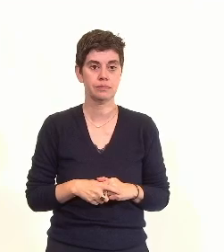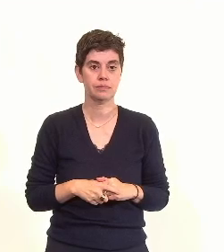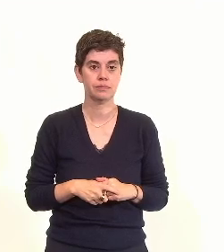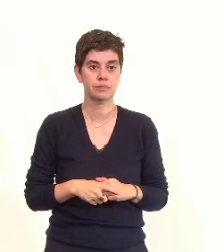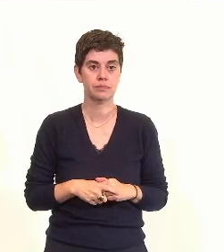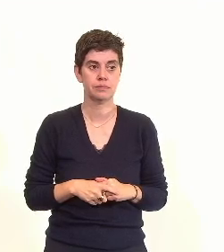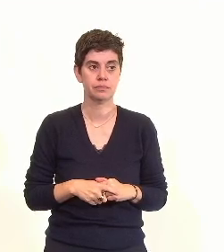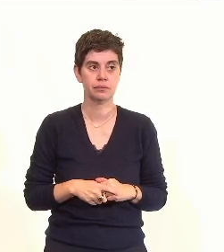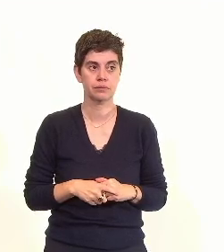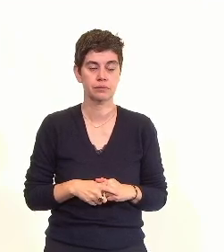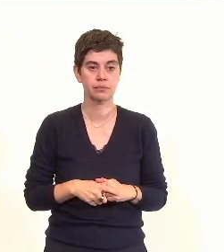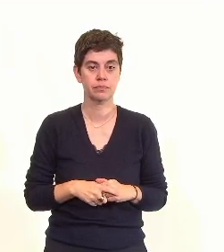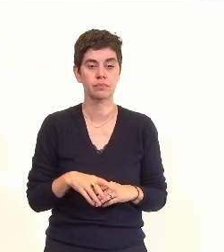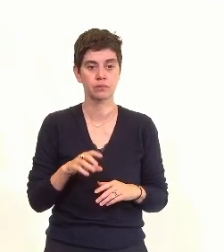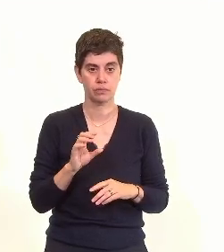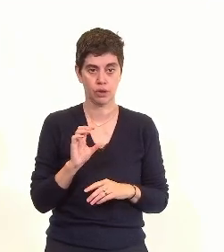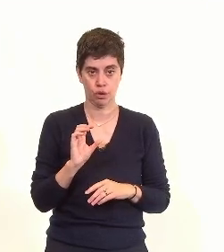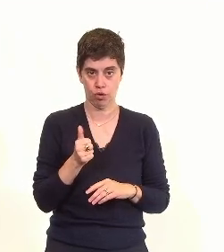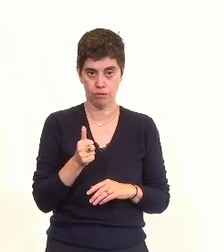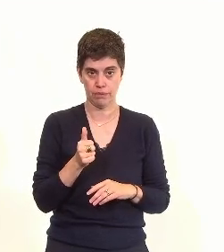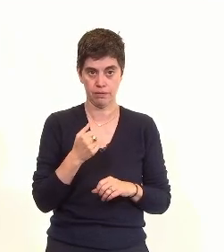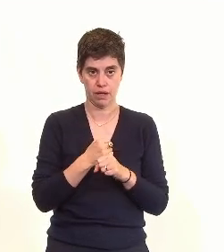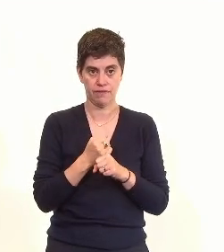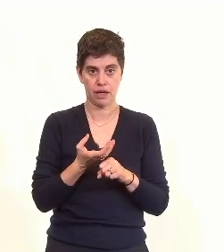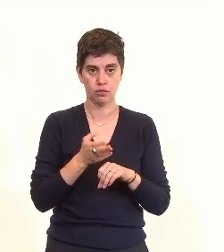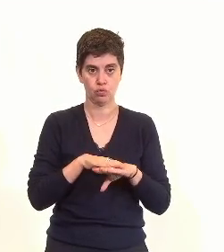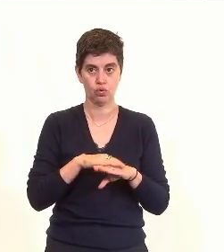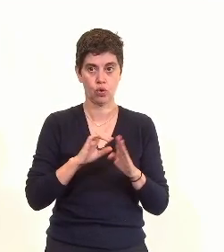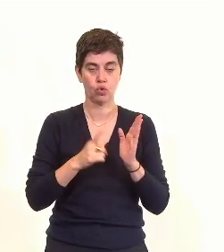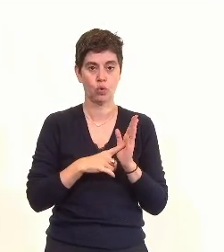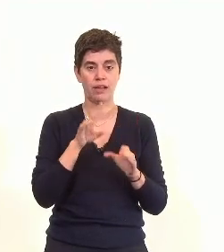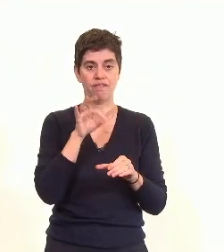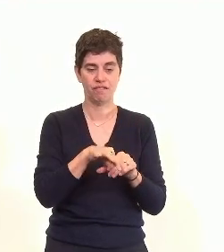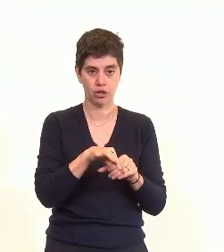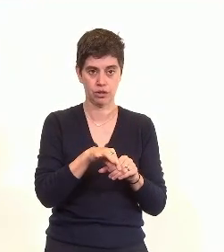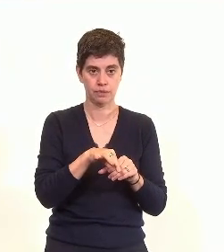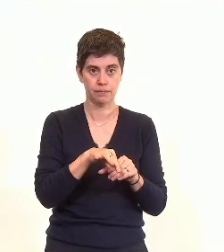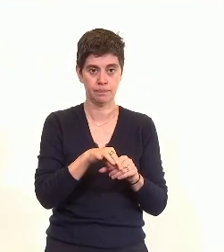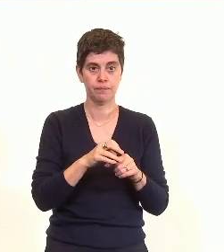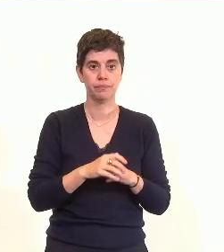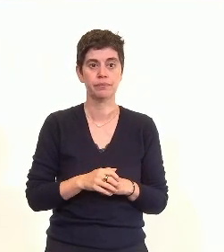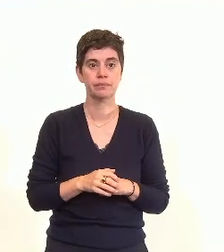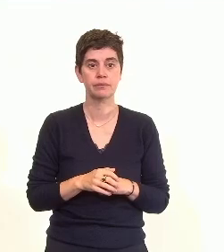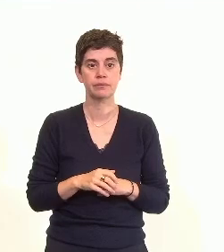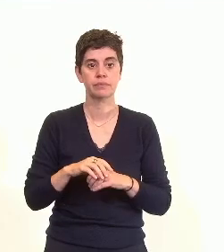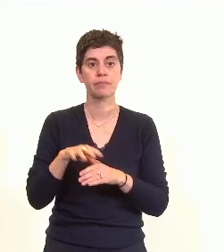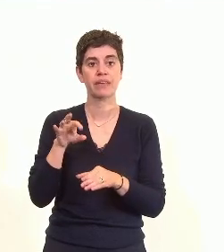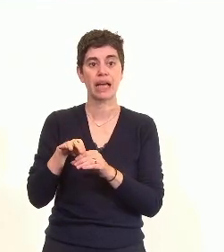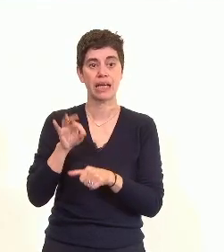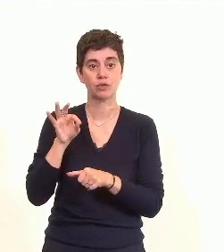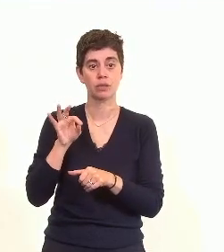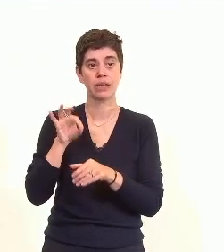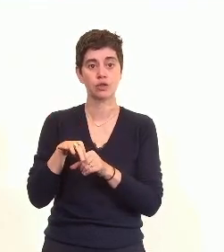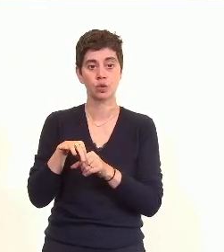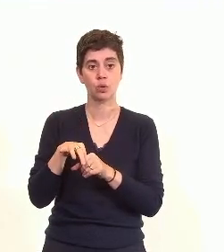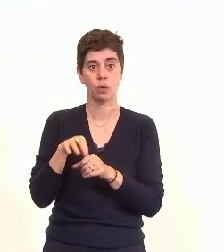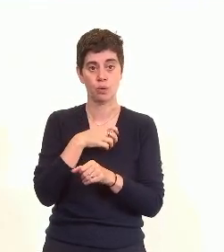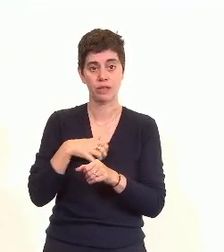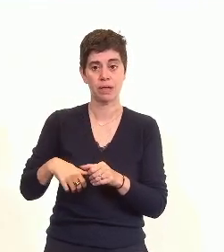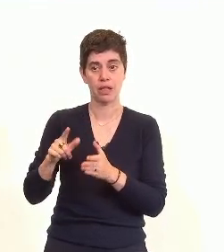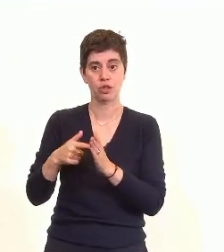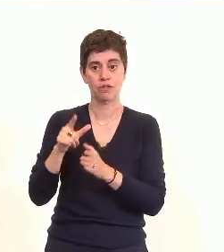On a d'abord travaillé sur le droit de vote, avant les élections municipales de 2020. Le droit de vote